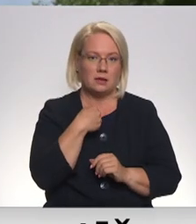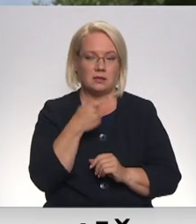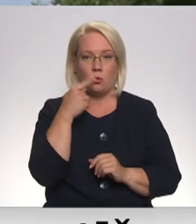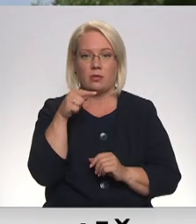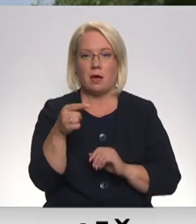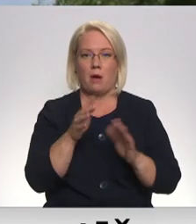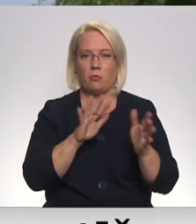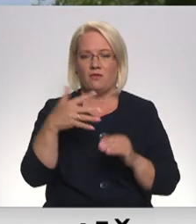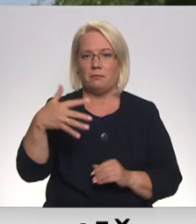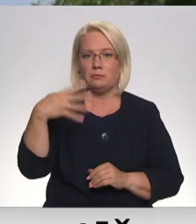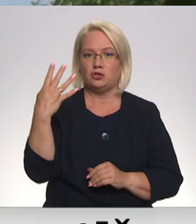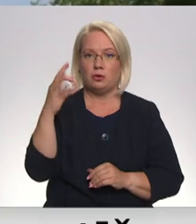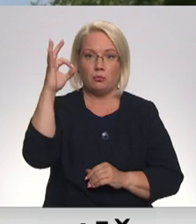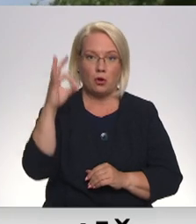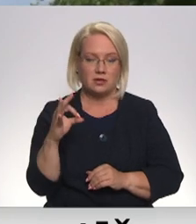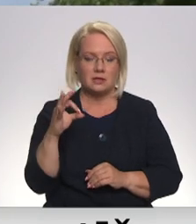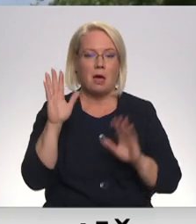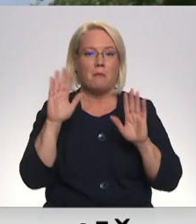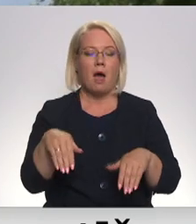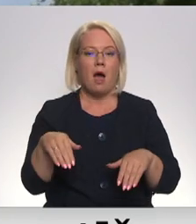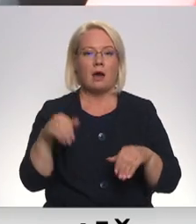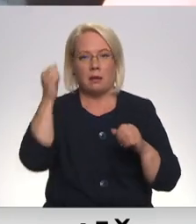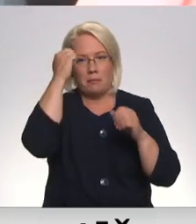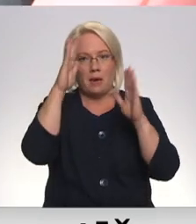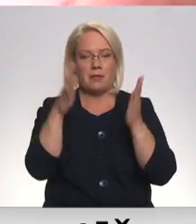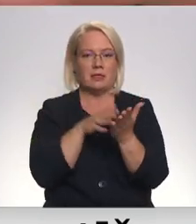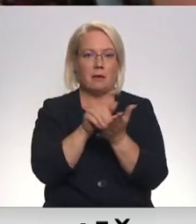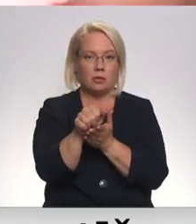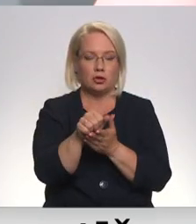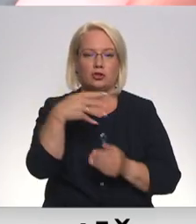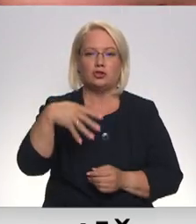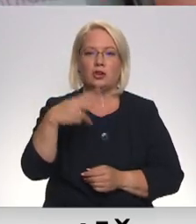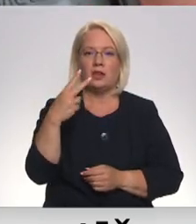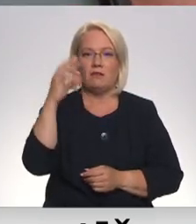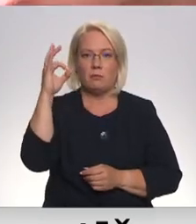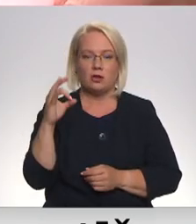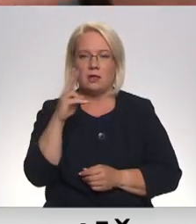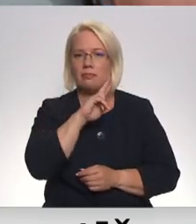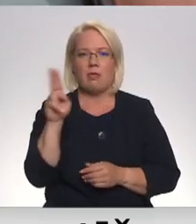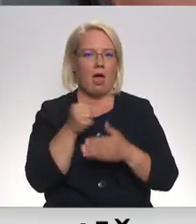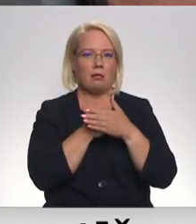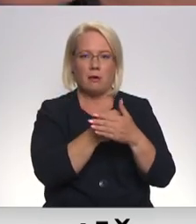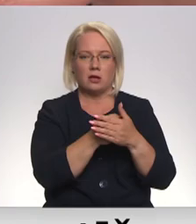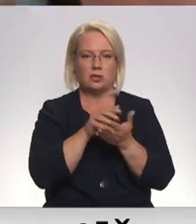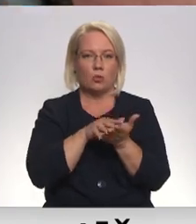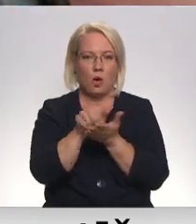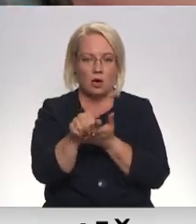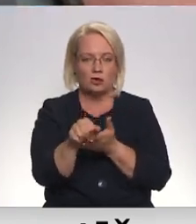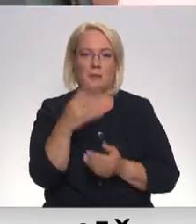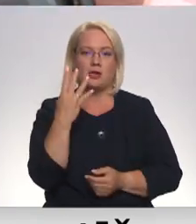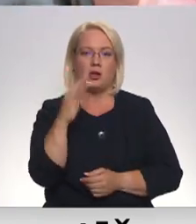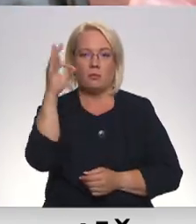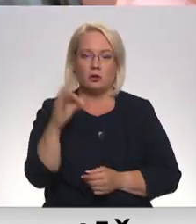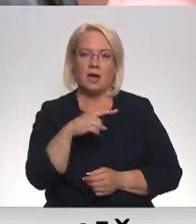tām aptuveni 54% ir par pieminekļa demontāžu, 42% neatbalsta nojaukšanu, bet 4% vēlas,